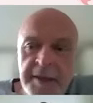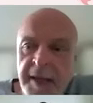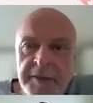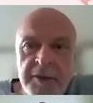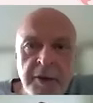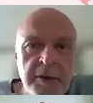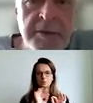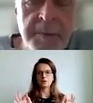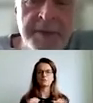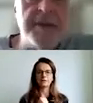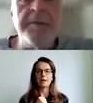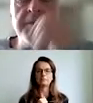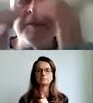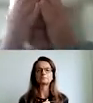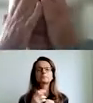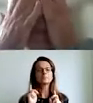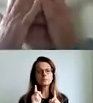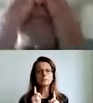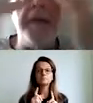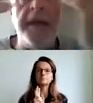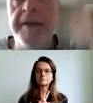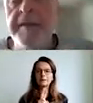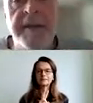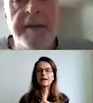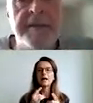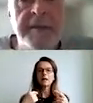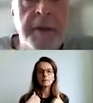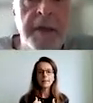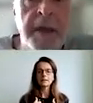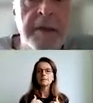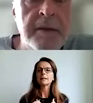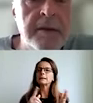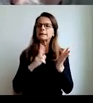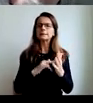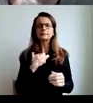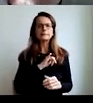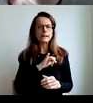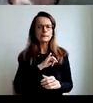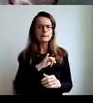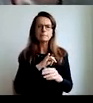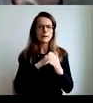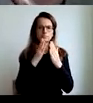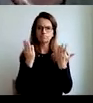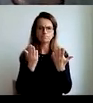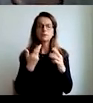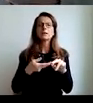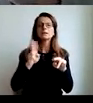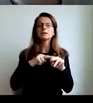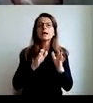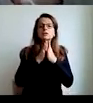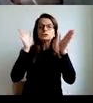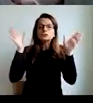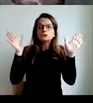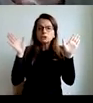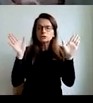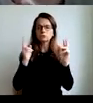Zdaj dejansko, paste, mislim, to kar mene res res zanima je najširši možni pogled. zanima